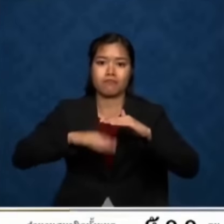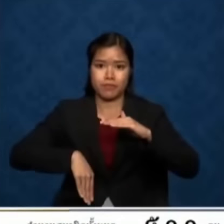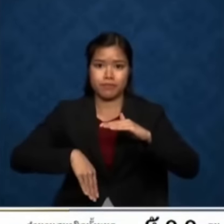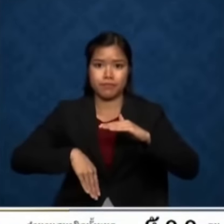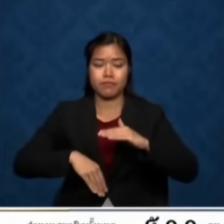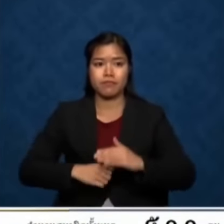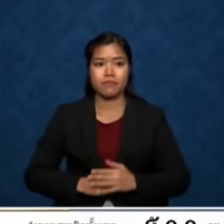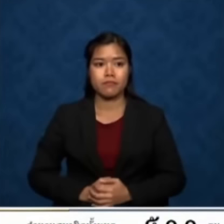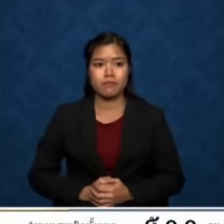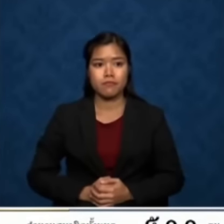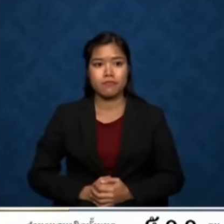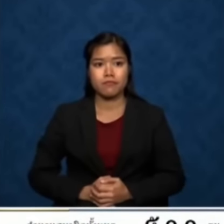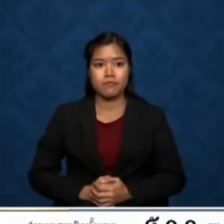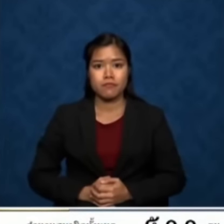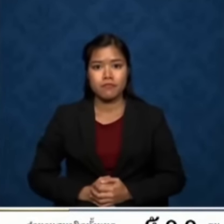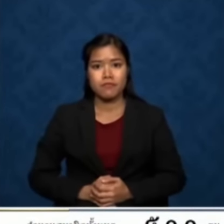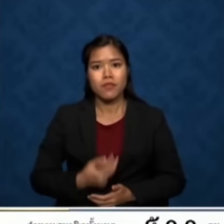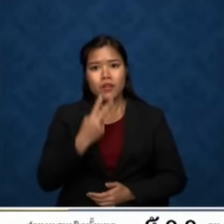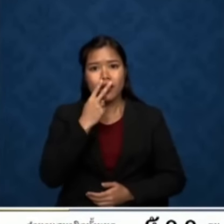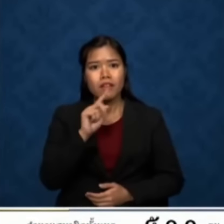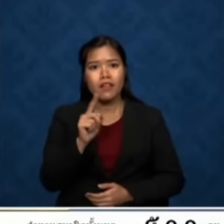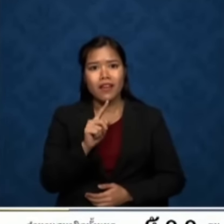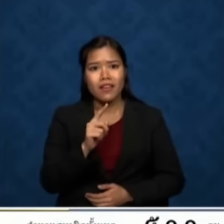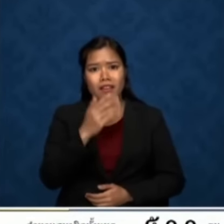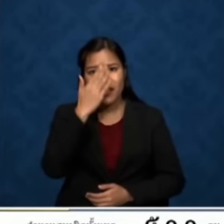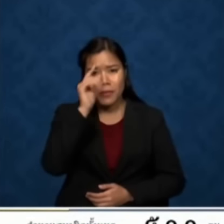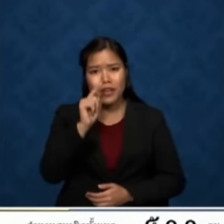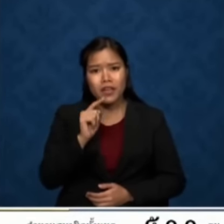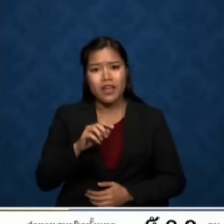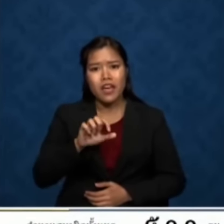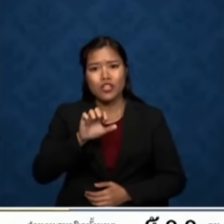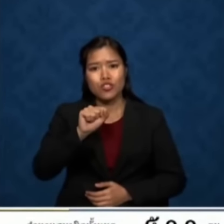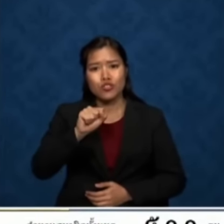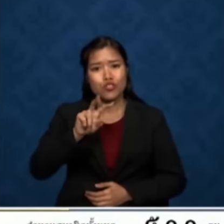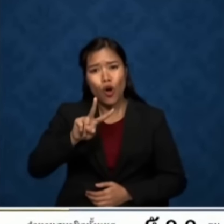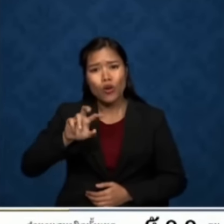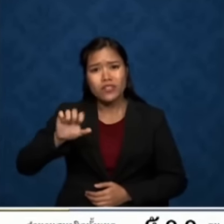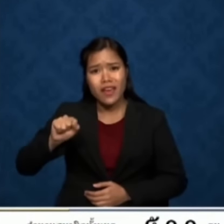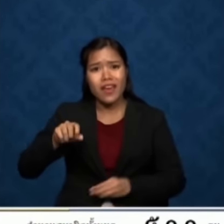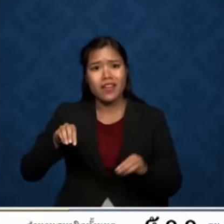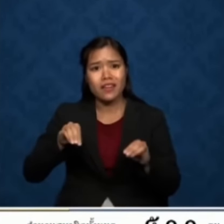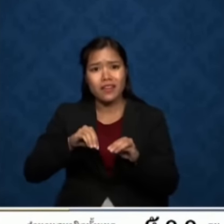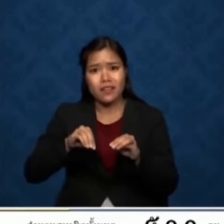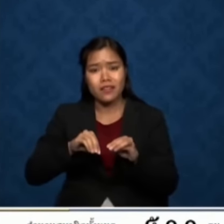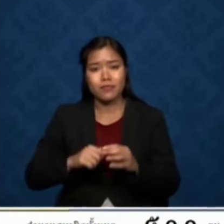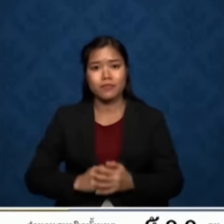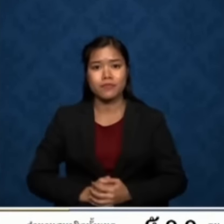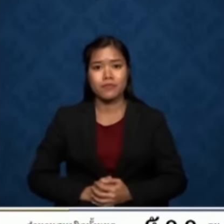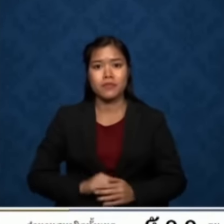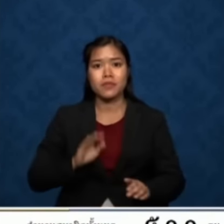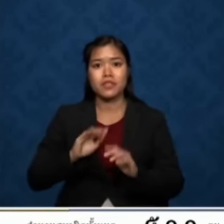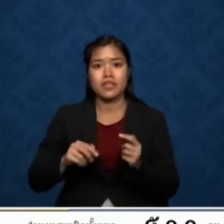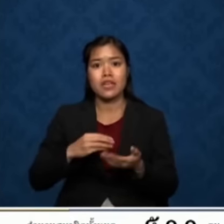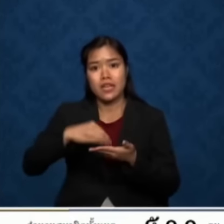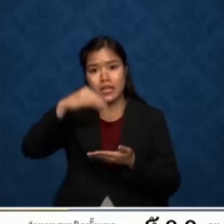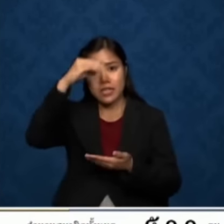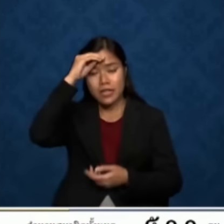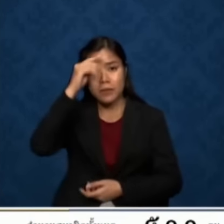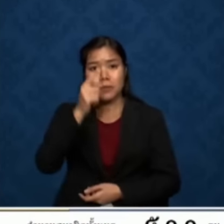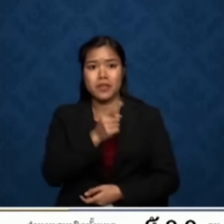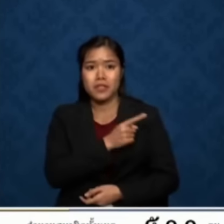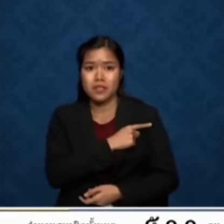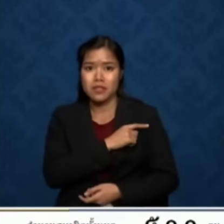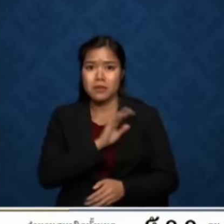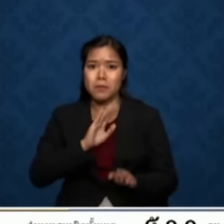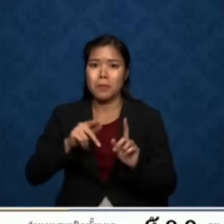มันเป็นไปได้ยังไงเกือบ 200,000 คนมีสูงกว่าปริญญาตรีเพียงไม่ถึง 1,000 คนมี